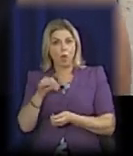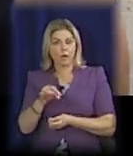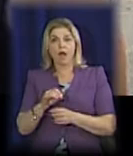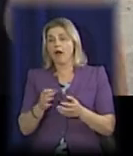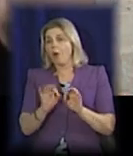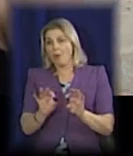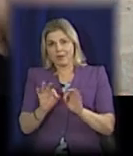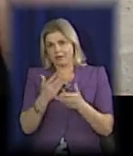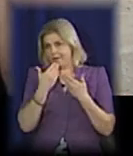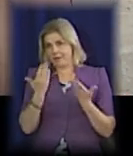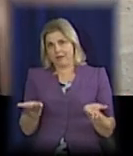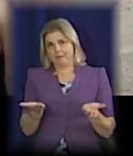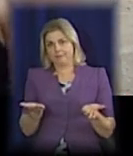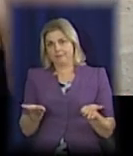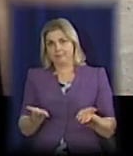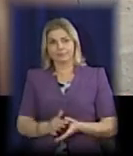немає.